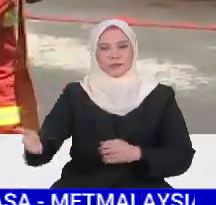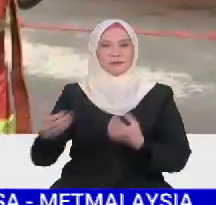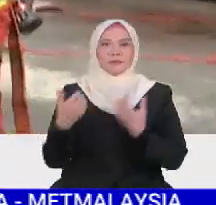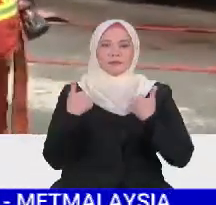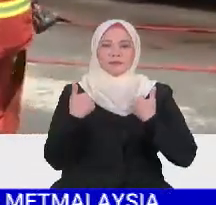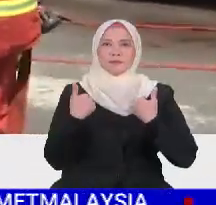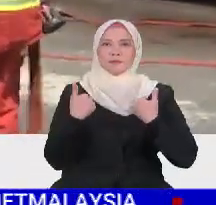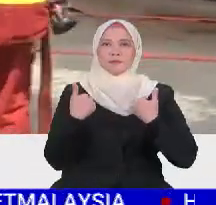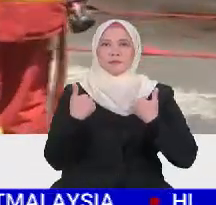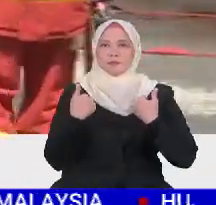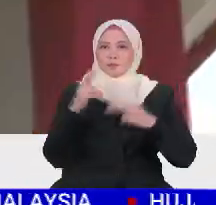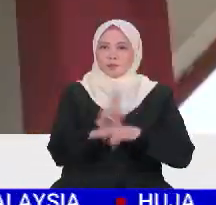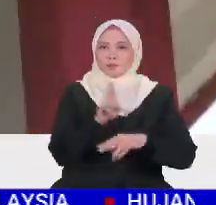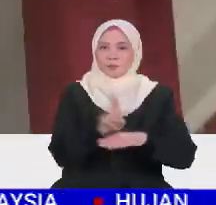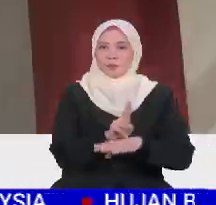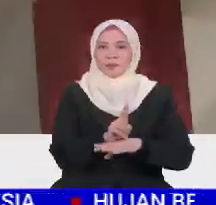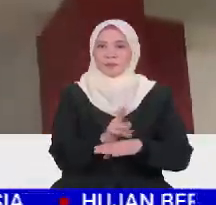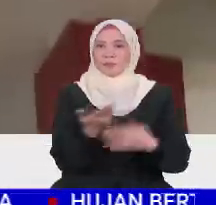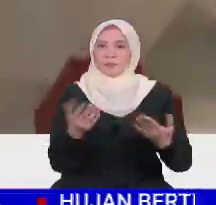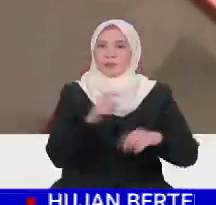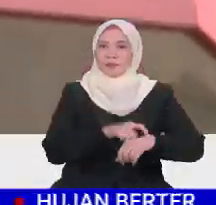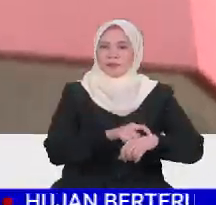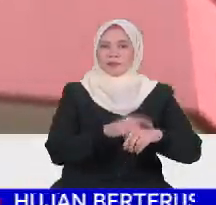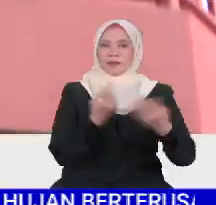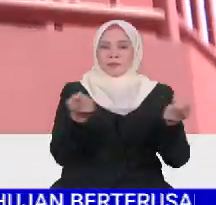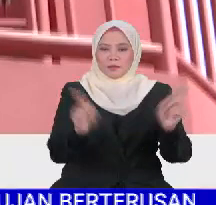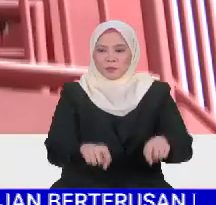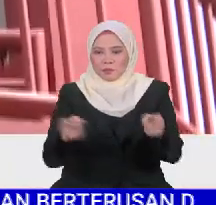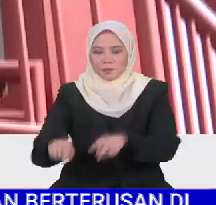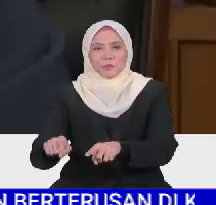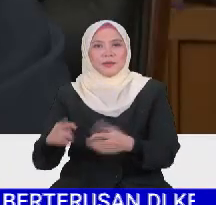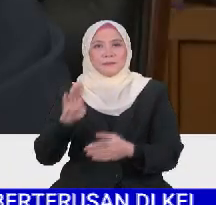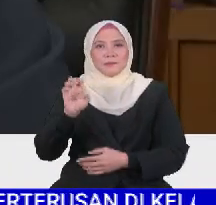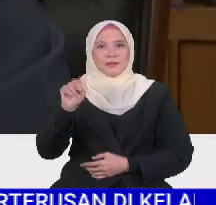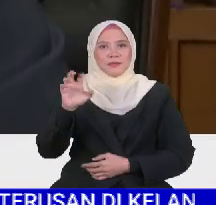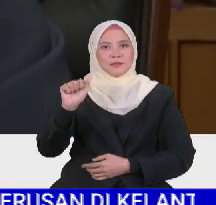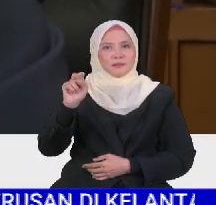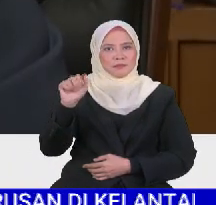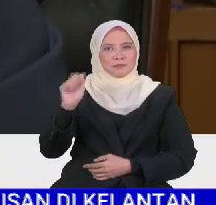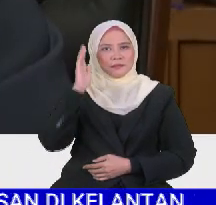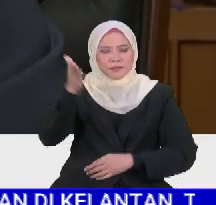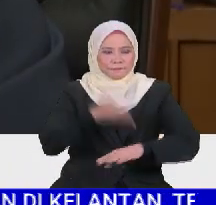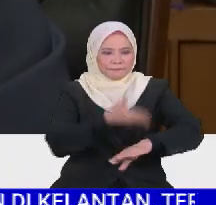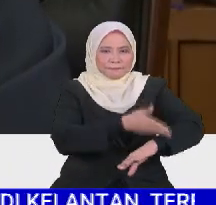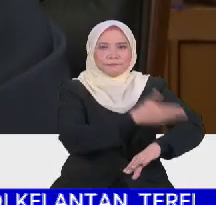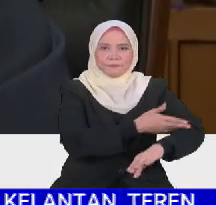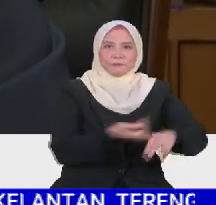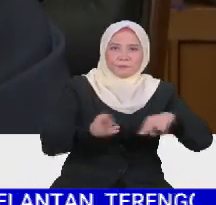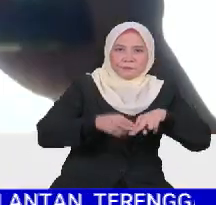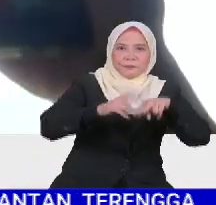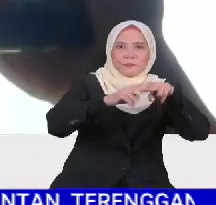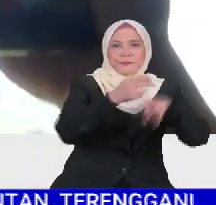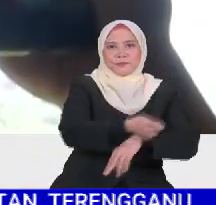tersedia yang biasanya digunakan semasa kejadian bencana dan kita akan membersihkan daripada masa ke masa